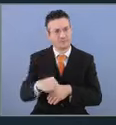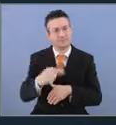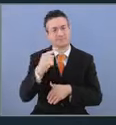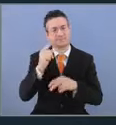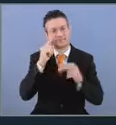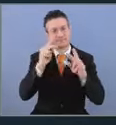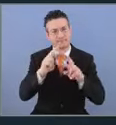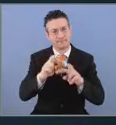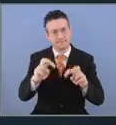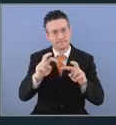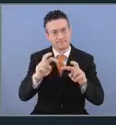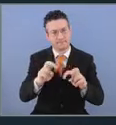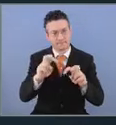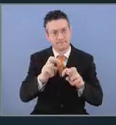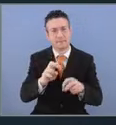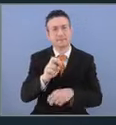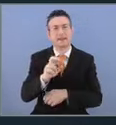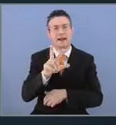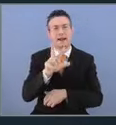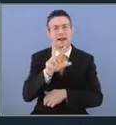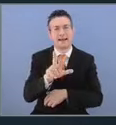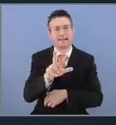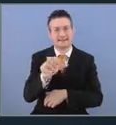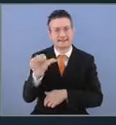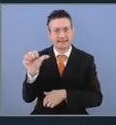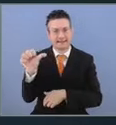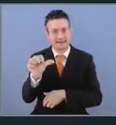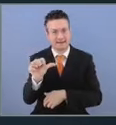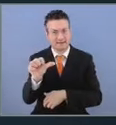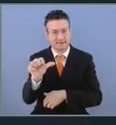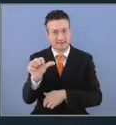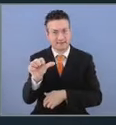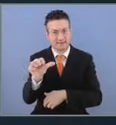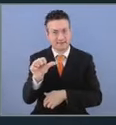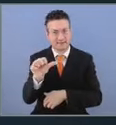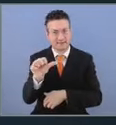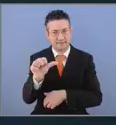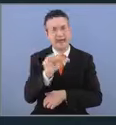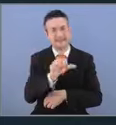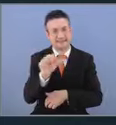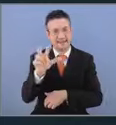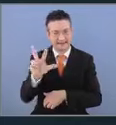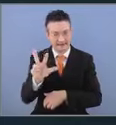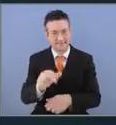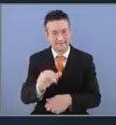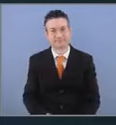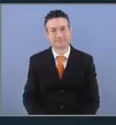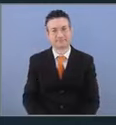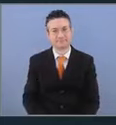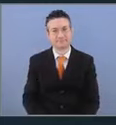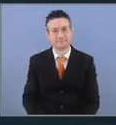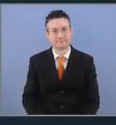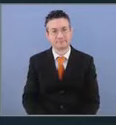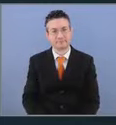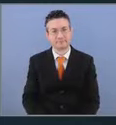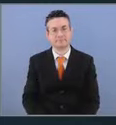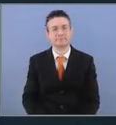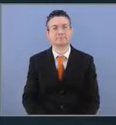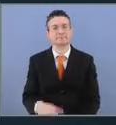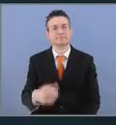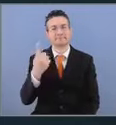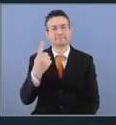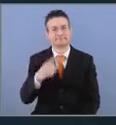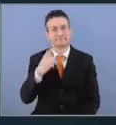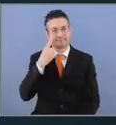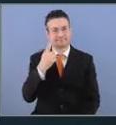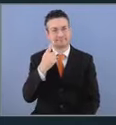3. Noi in particolare siamo all'interno di quella che viene definita l'intensificazione sostenibile della